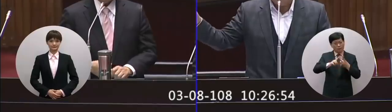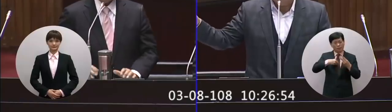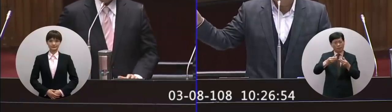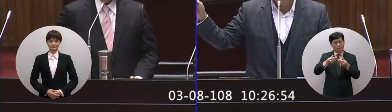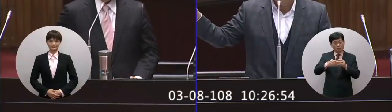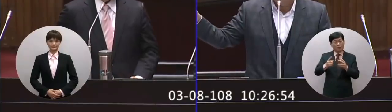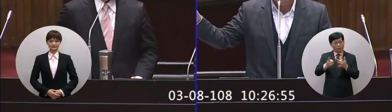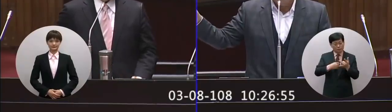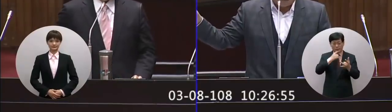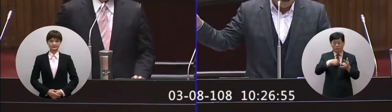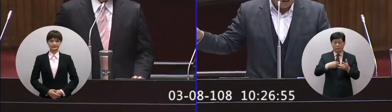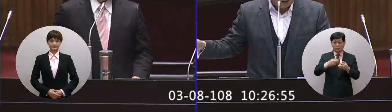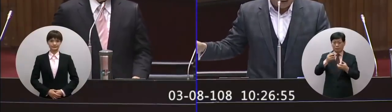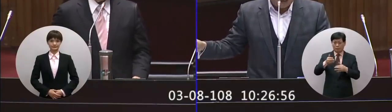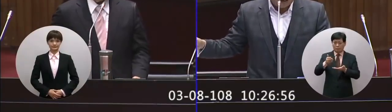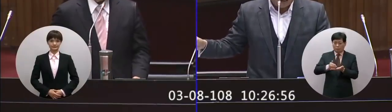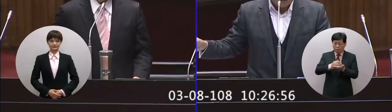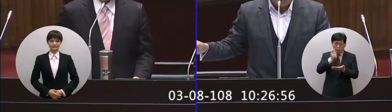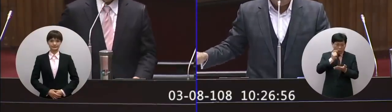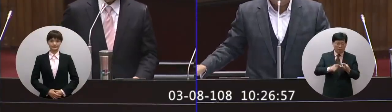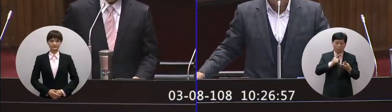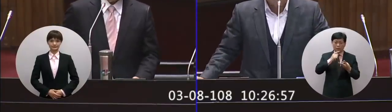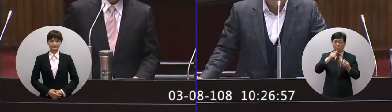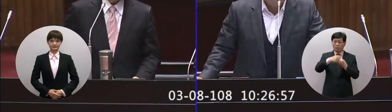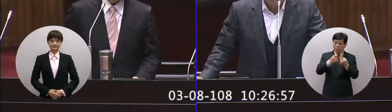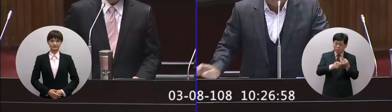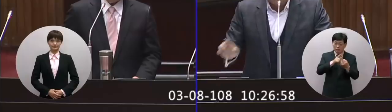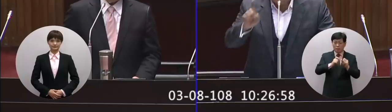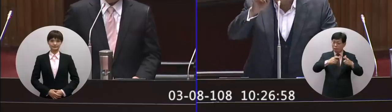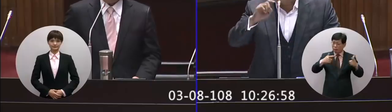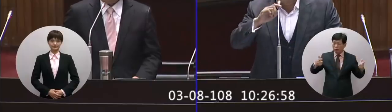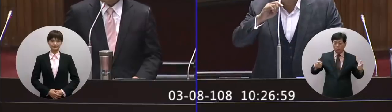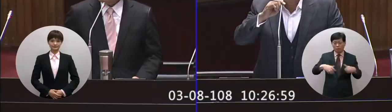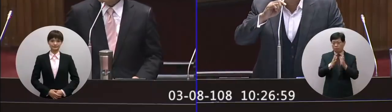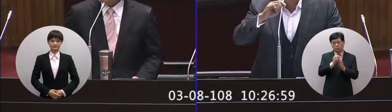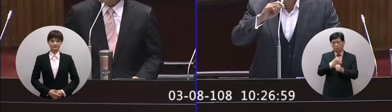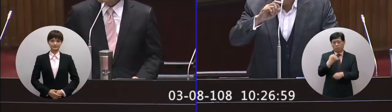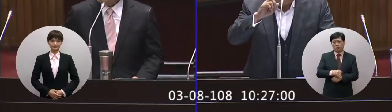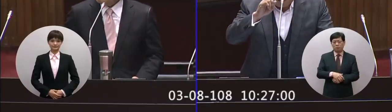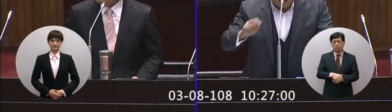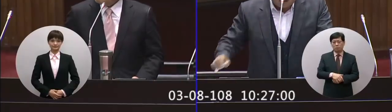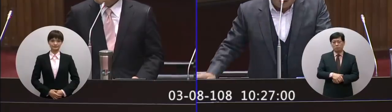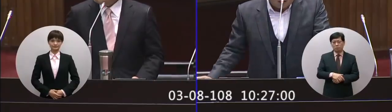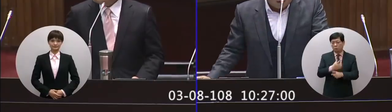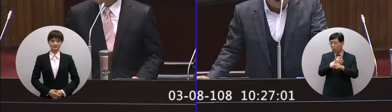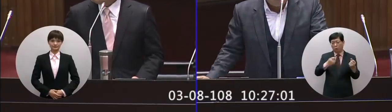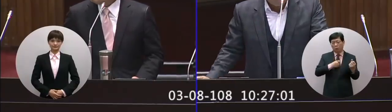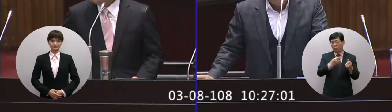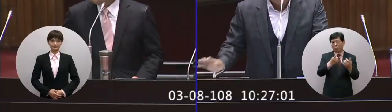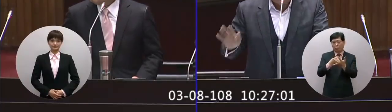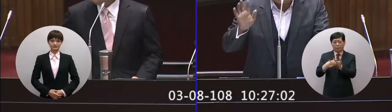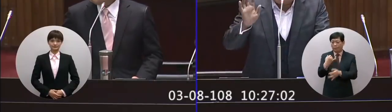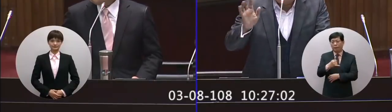蛋危机，洋葱、香蕉，哦，还有高丽菜、荔枝、春象，没有一件做好的，没有一件做好